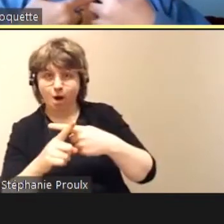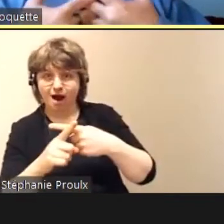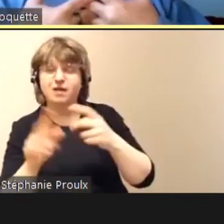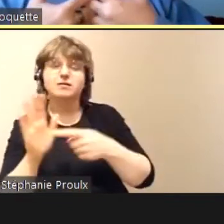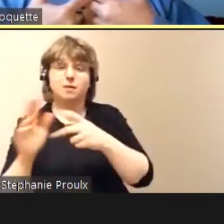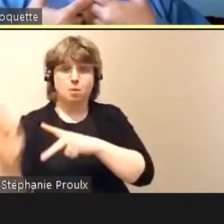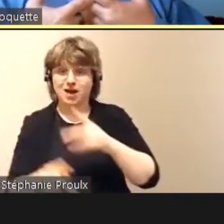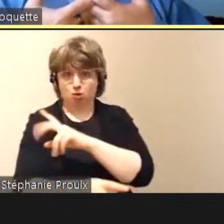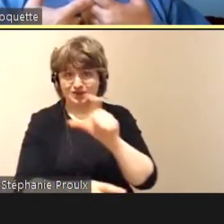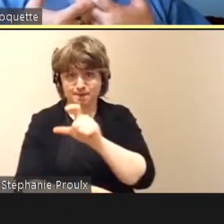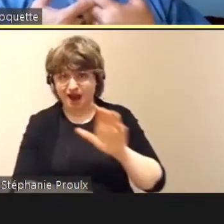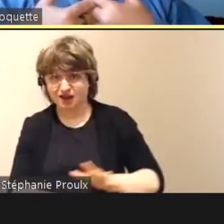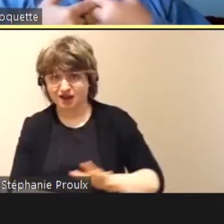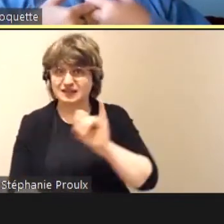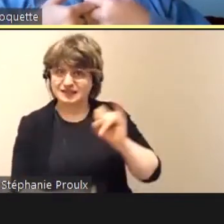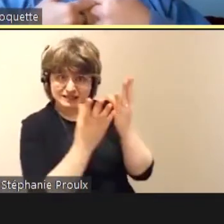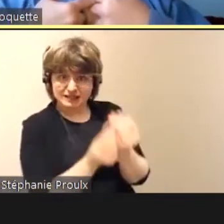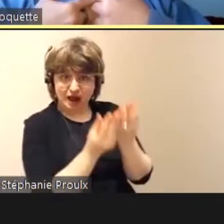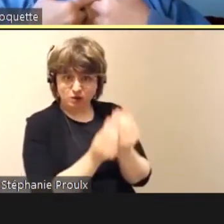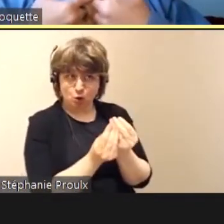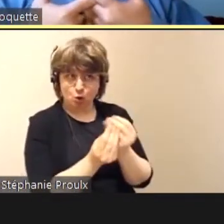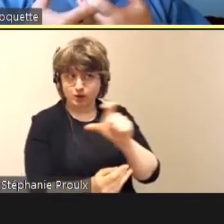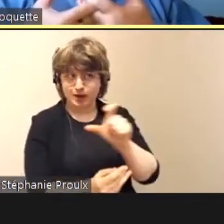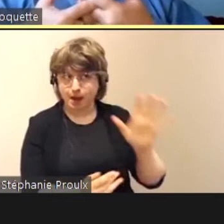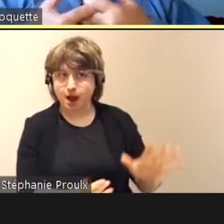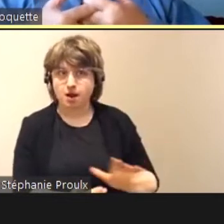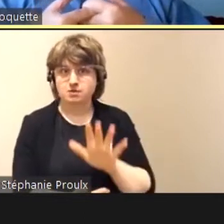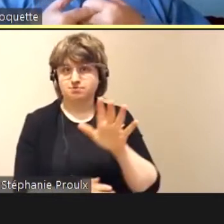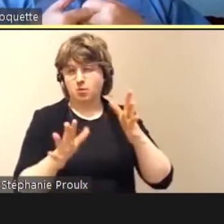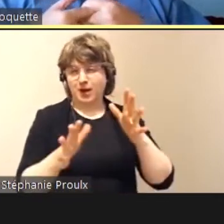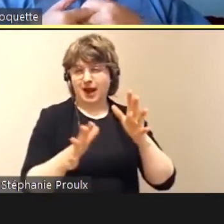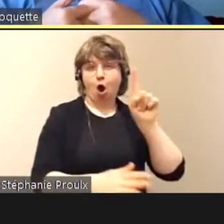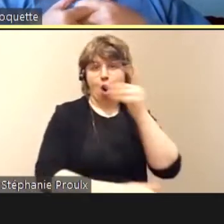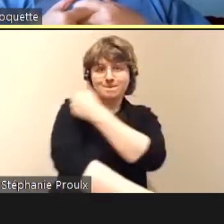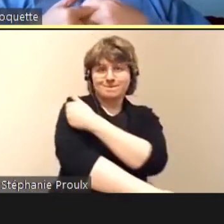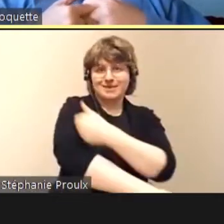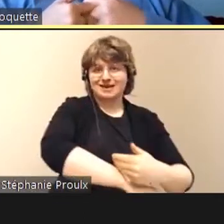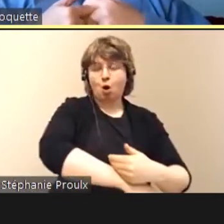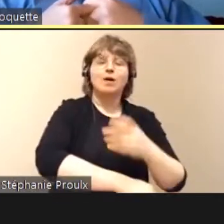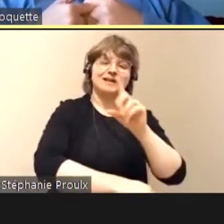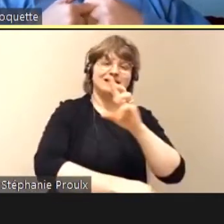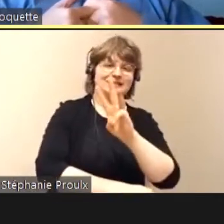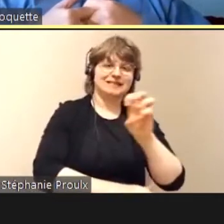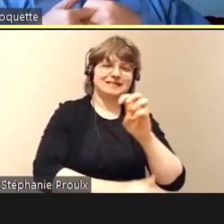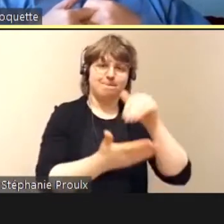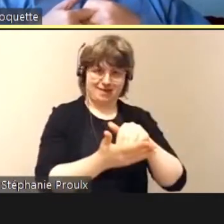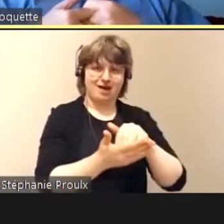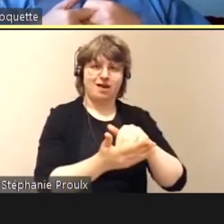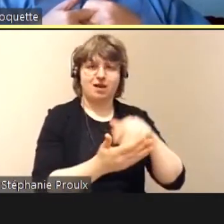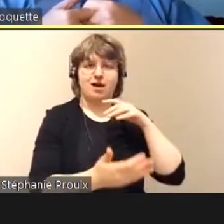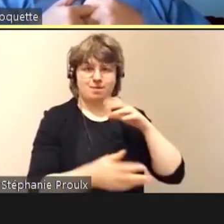Québec, ça fait que présentement au Québec, il y a environ 1 600 000 personnes qui présentent un